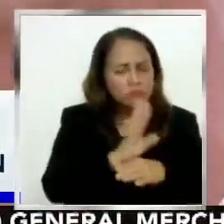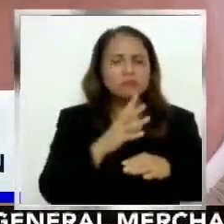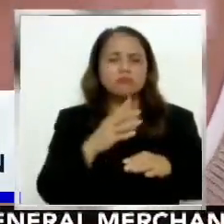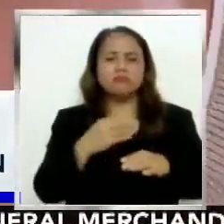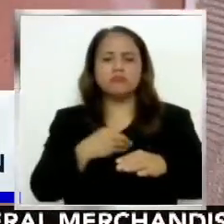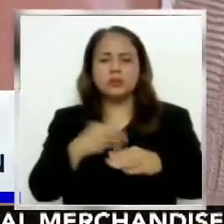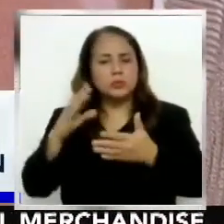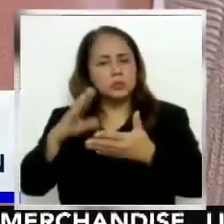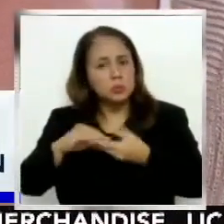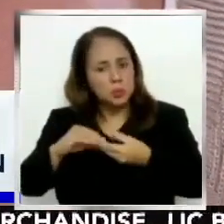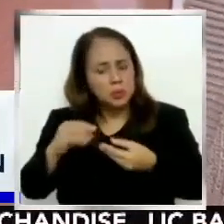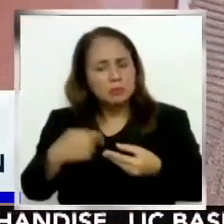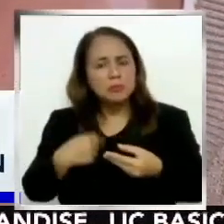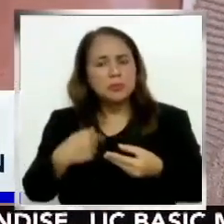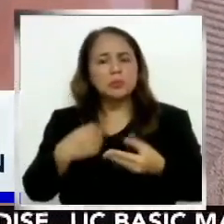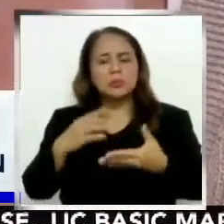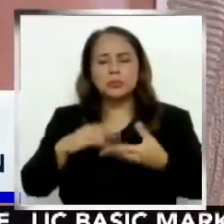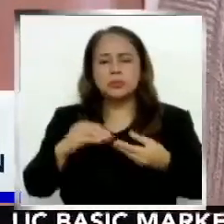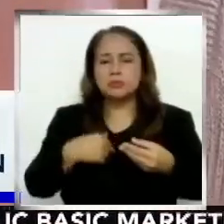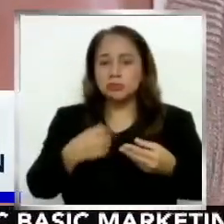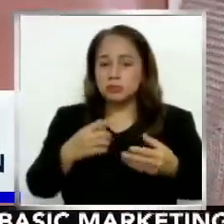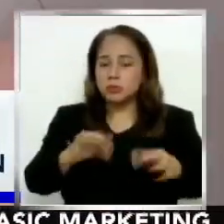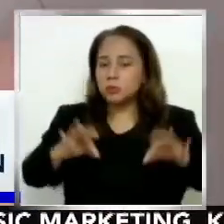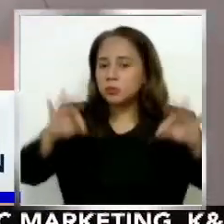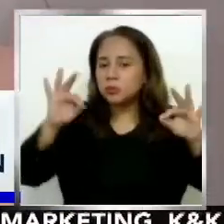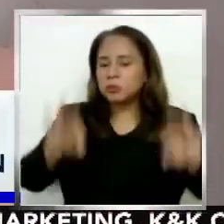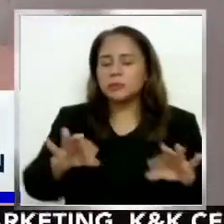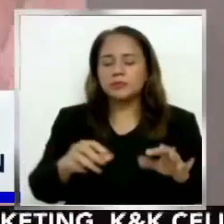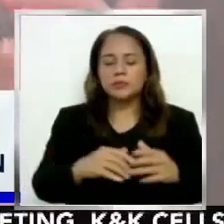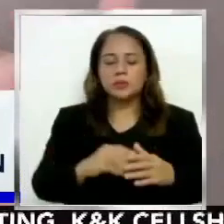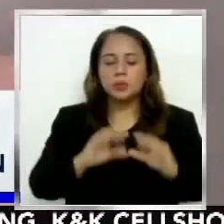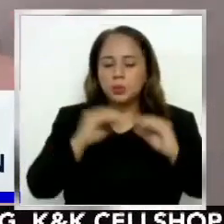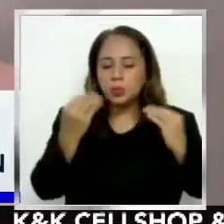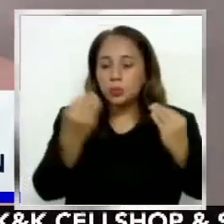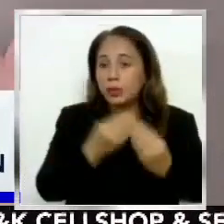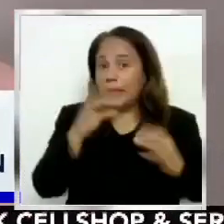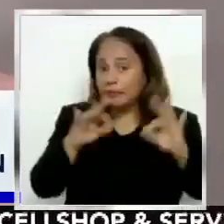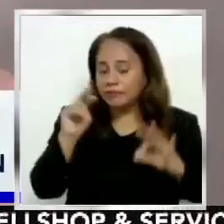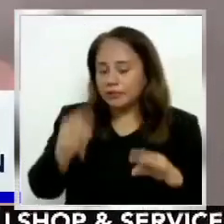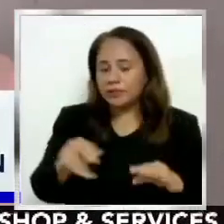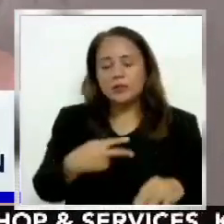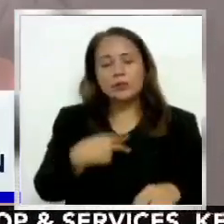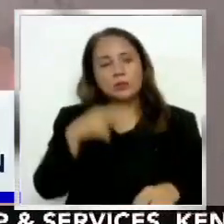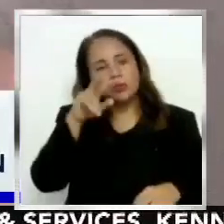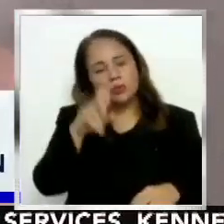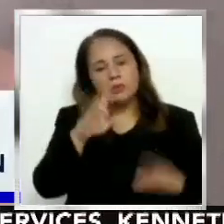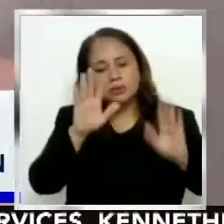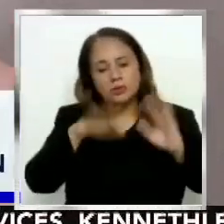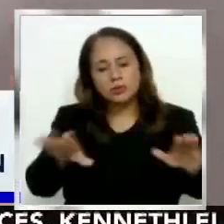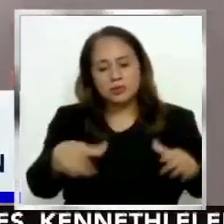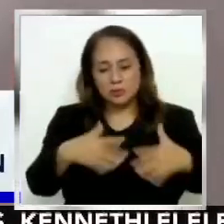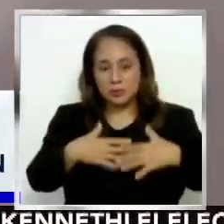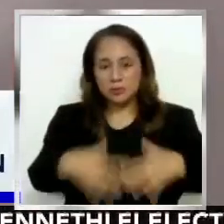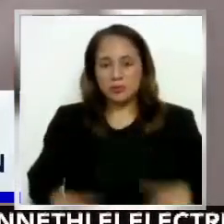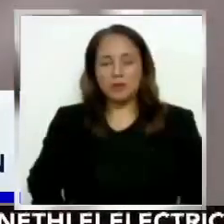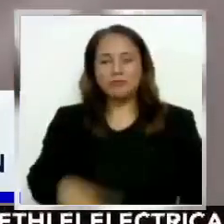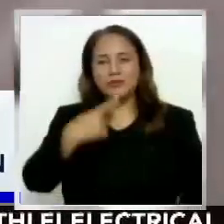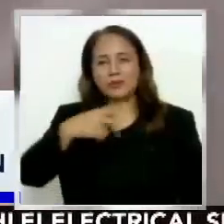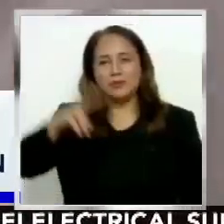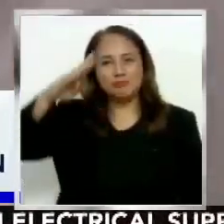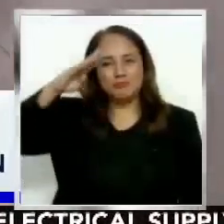the organization kung may pangangailangan. Pag nakikita ng mga anak ko na nakaporma siya, sir, gumagano'n yung mga anak ko sa